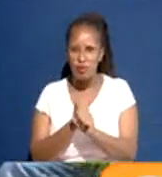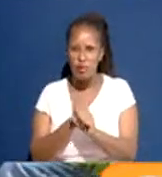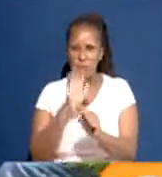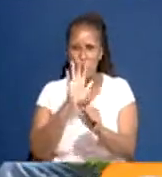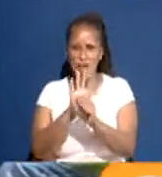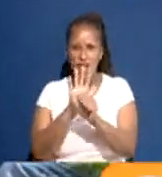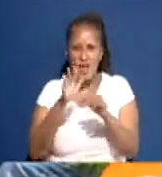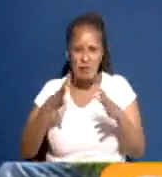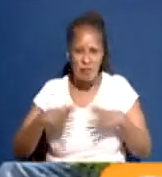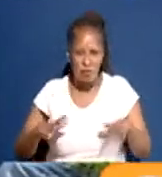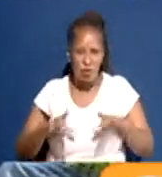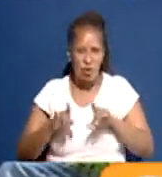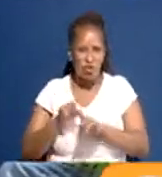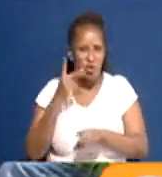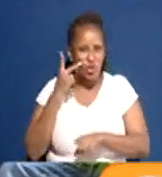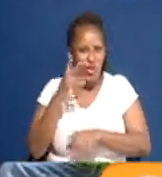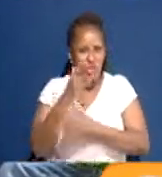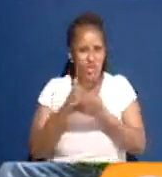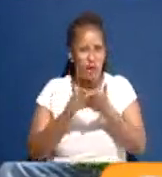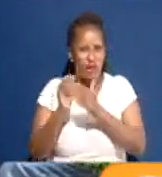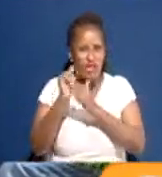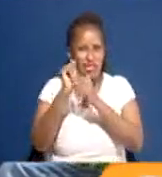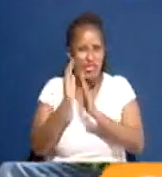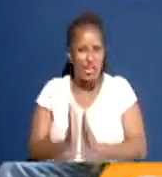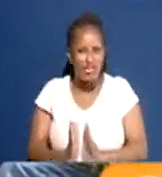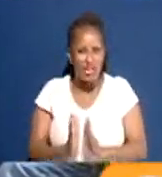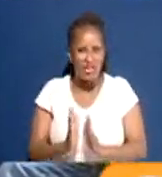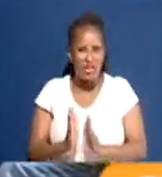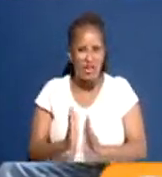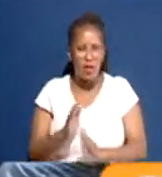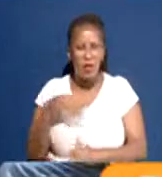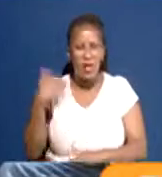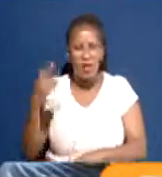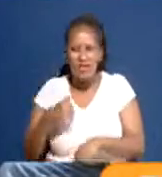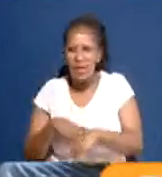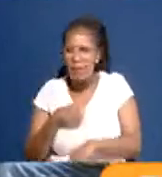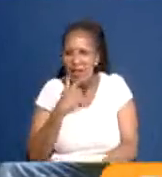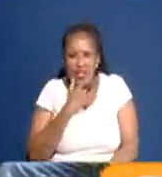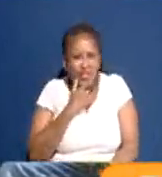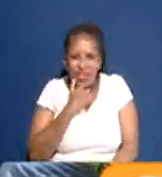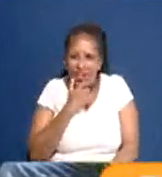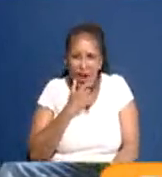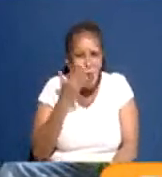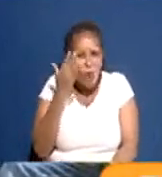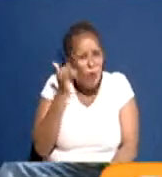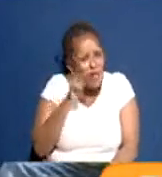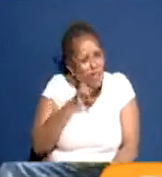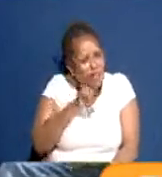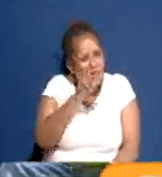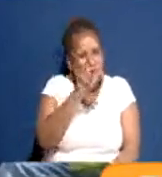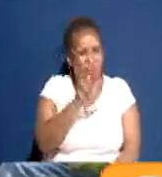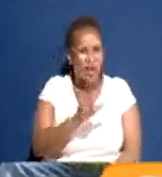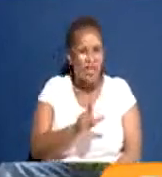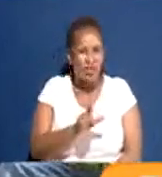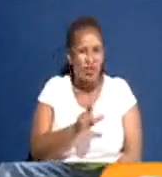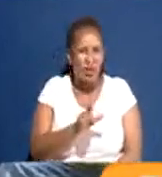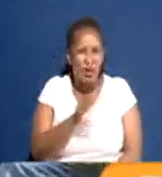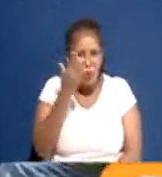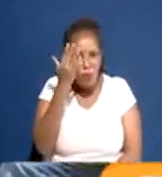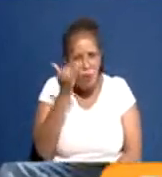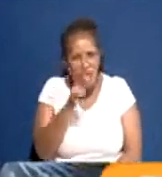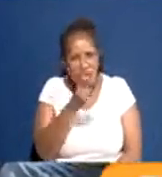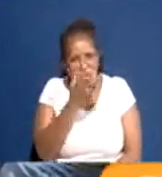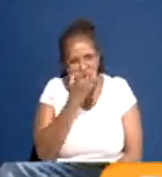wengi, na naona viongozi wengine wanashinda wakishangaa, mbona huyu hasla